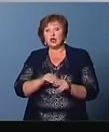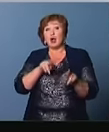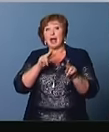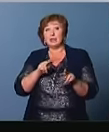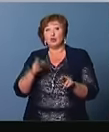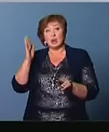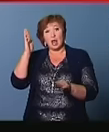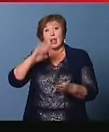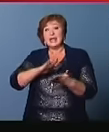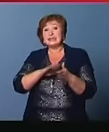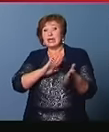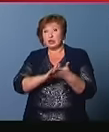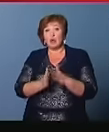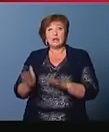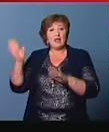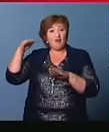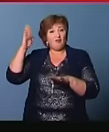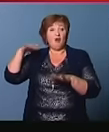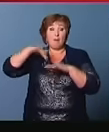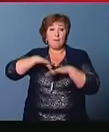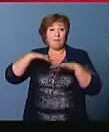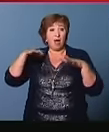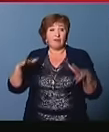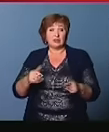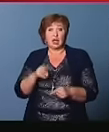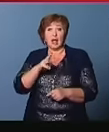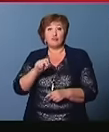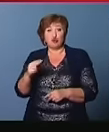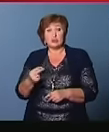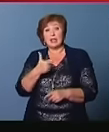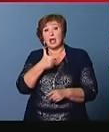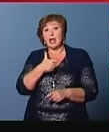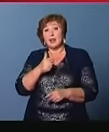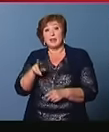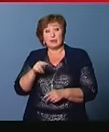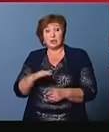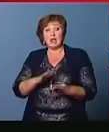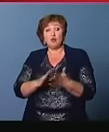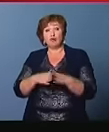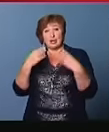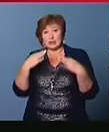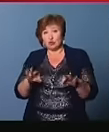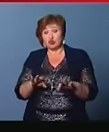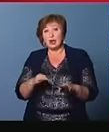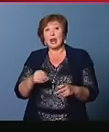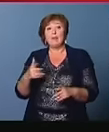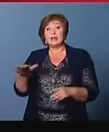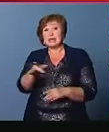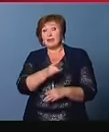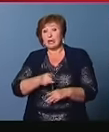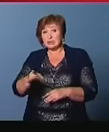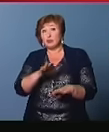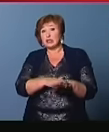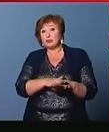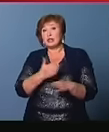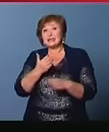паводковой ситуацией. Адреса согласованы с МВД и МЧС. На установку камер Ижевск получит почти 7 миллионов рублей от республики. На эти